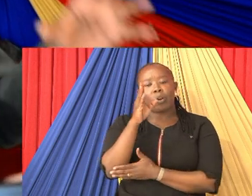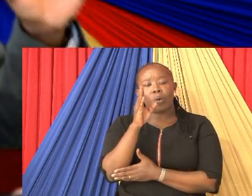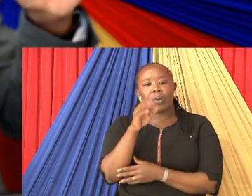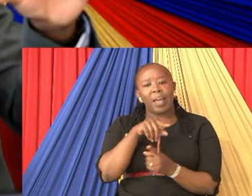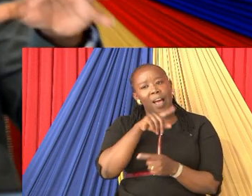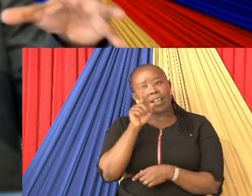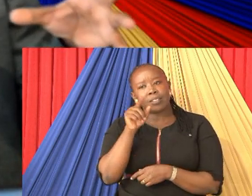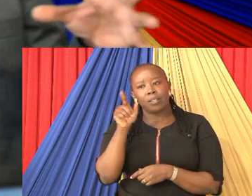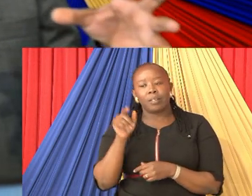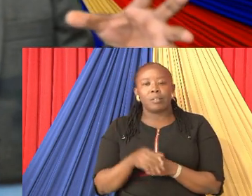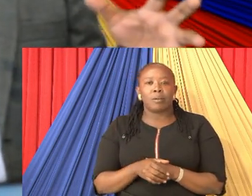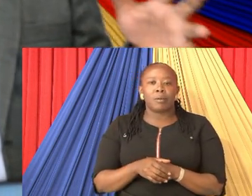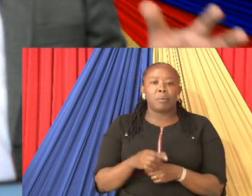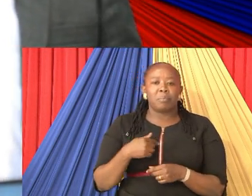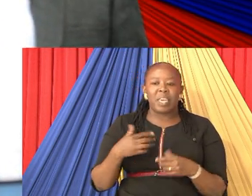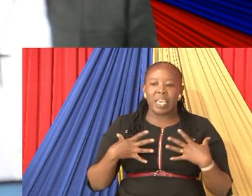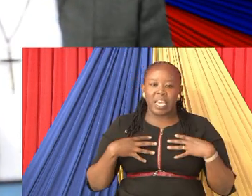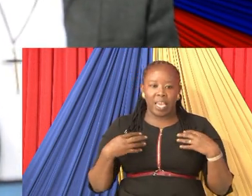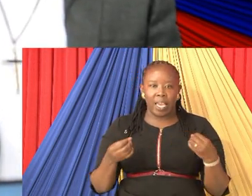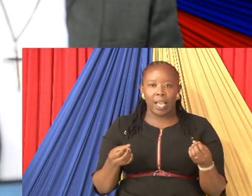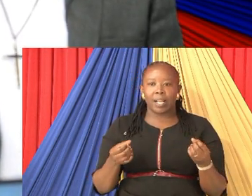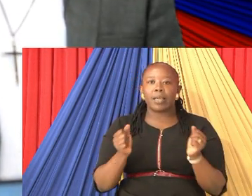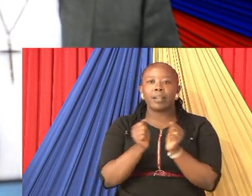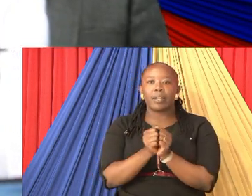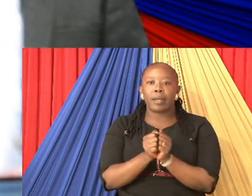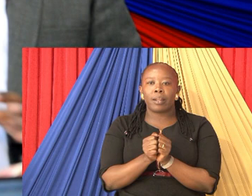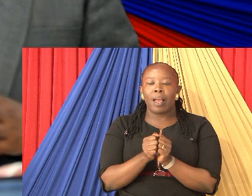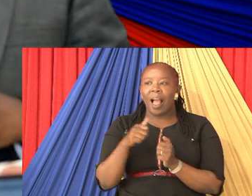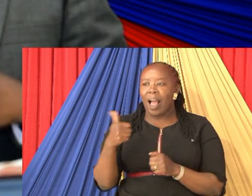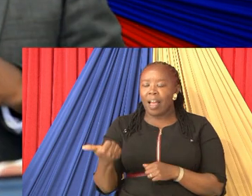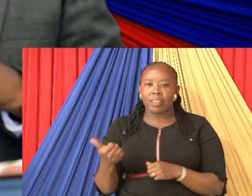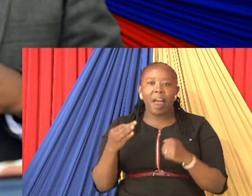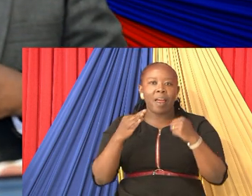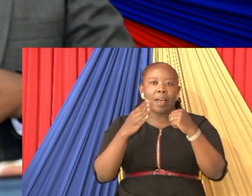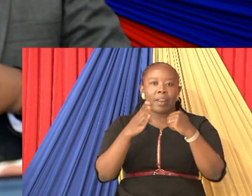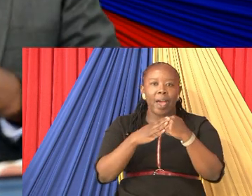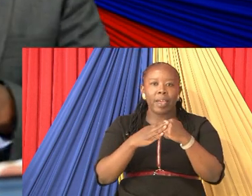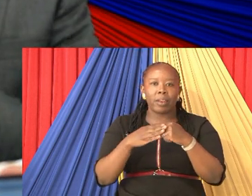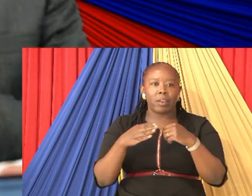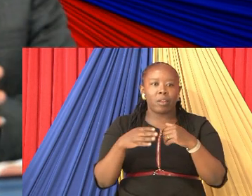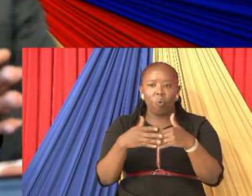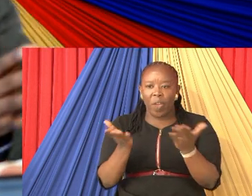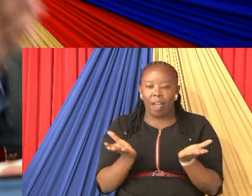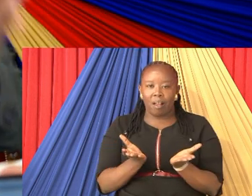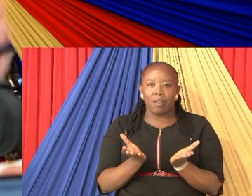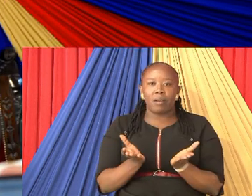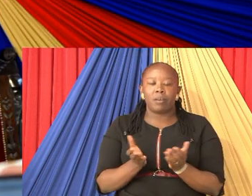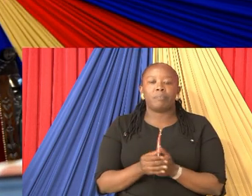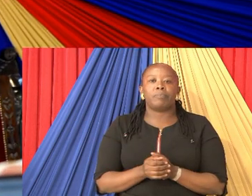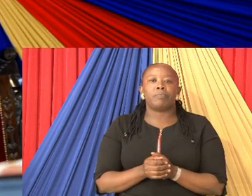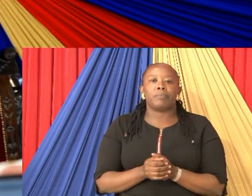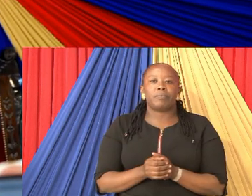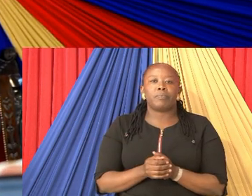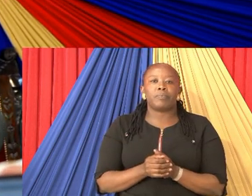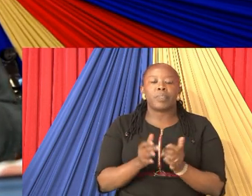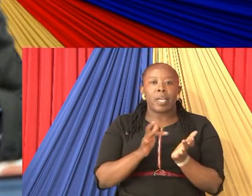niliwaponya mkiwa 10, wale 9 wako wapi? It shows Yesu alitambua huyu mmoja